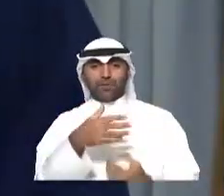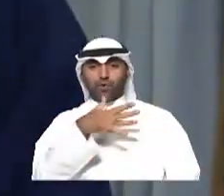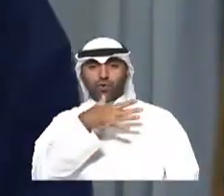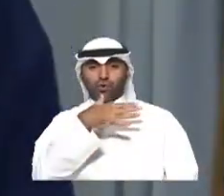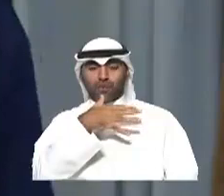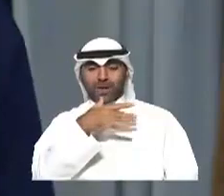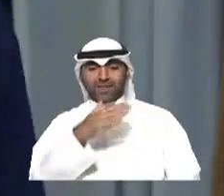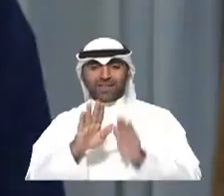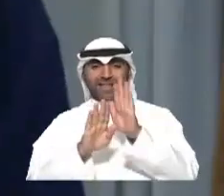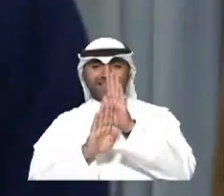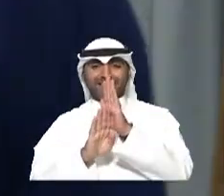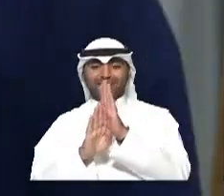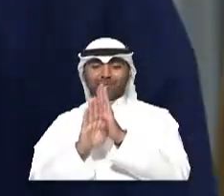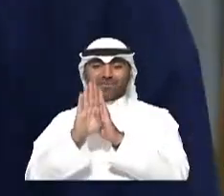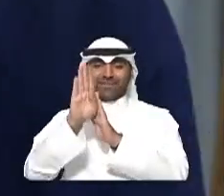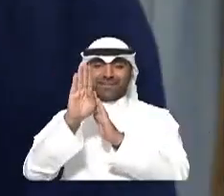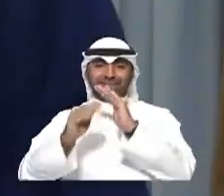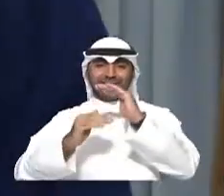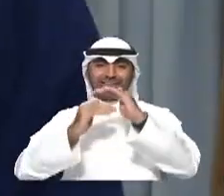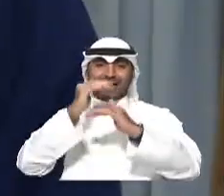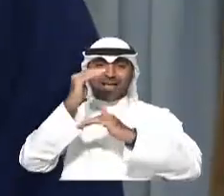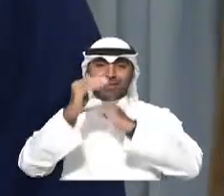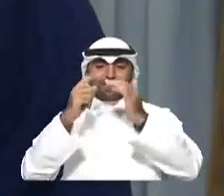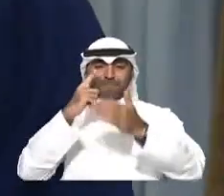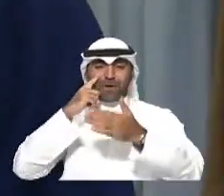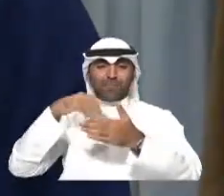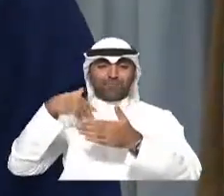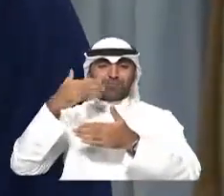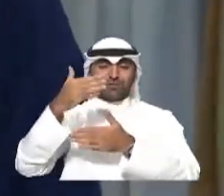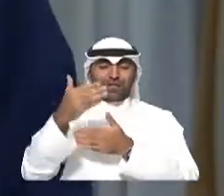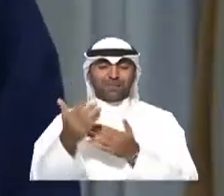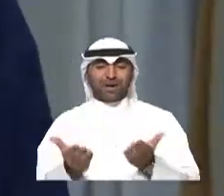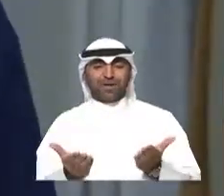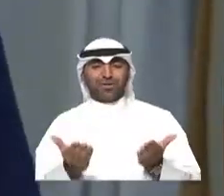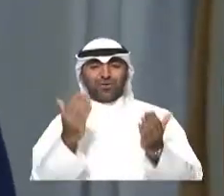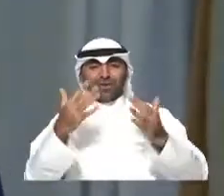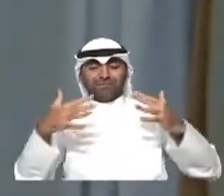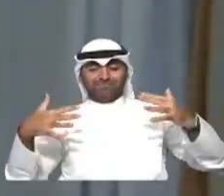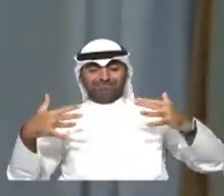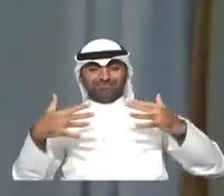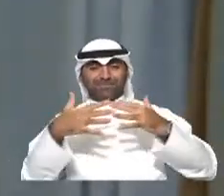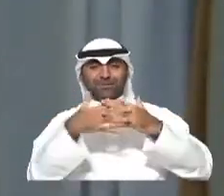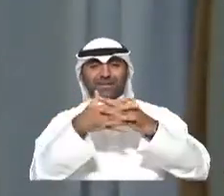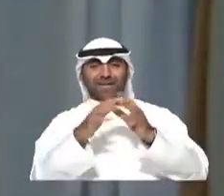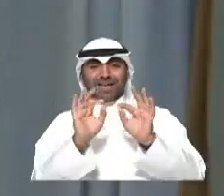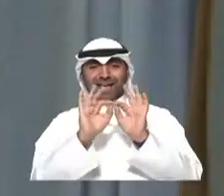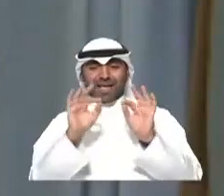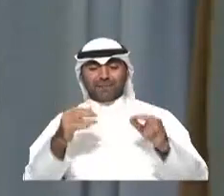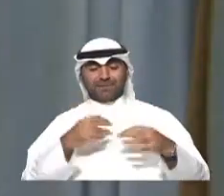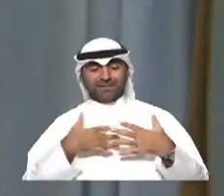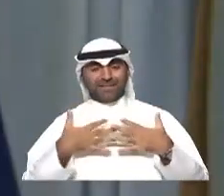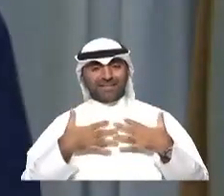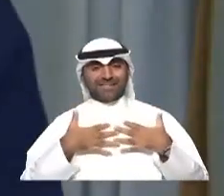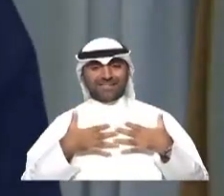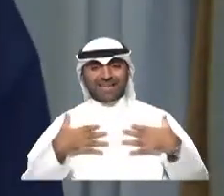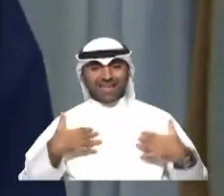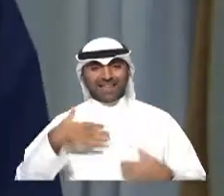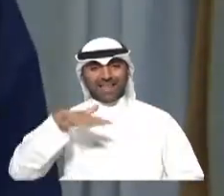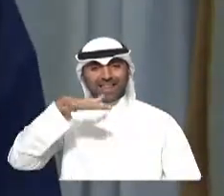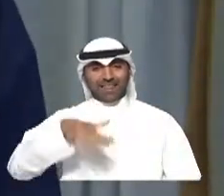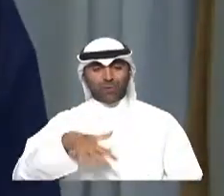العزيز سلطنة عمان مزيد من التطور والتقدم والنماء، وللعلاقات بين البلدين بقيادة جلالة السلطان وبقيادة سمو